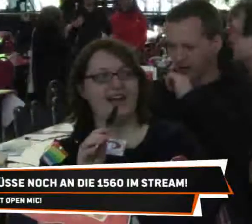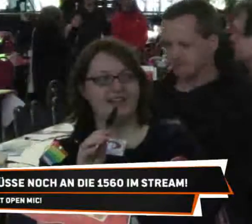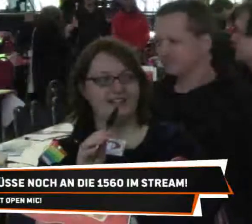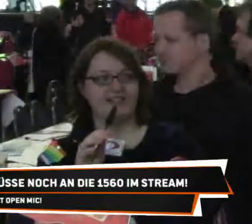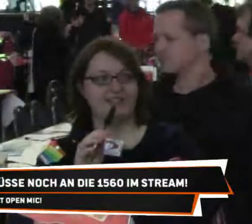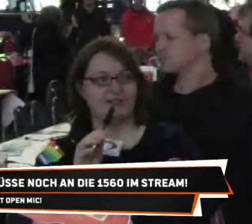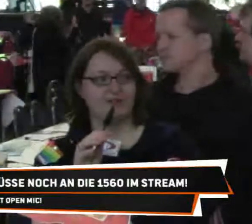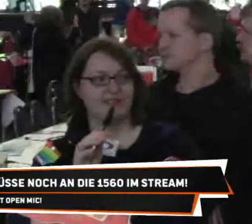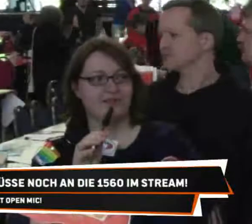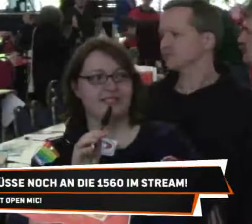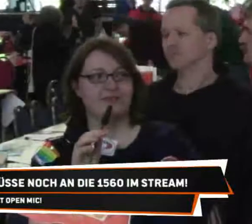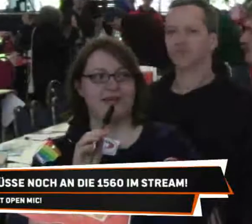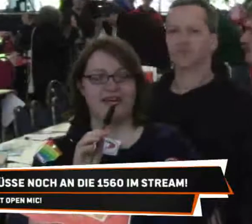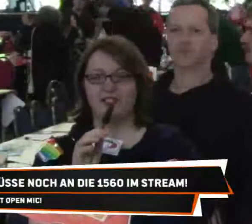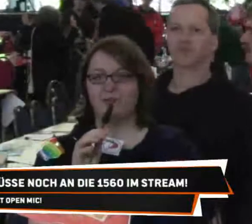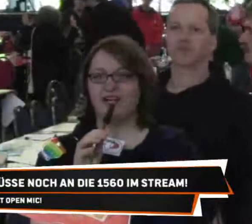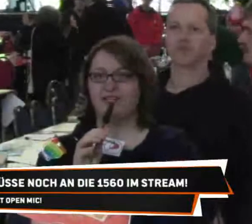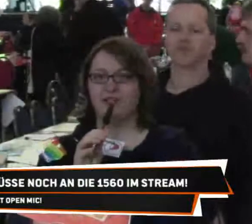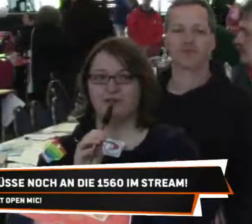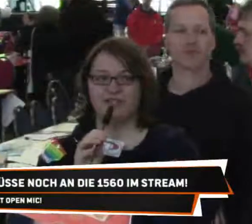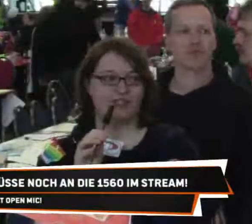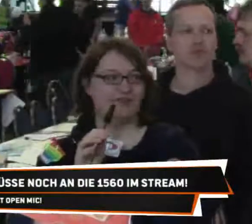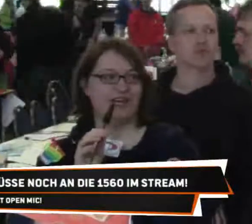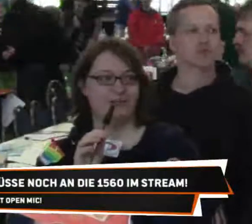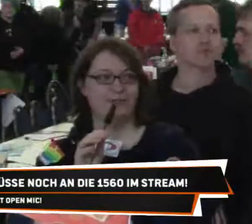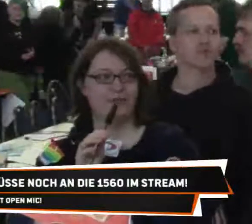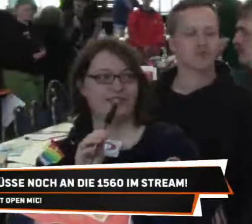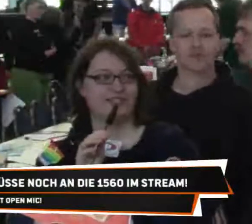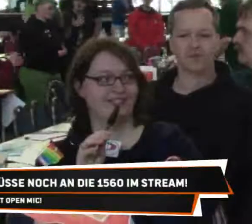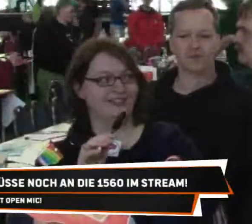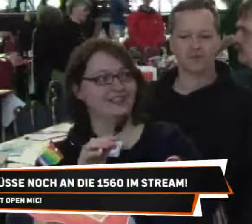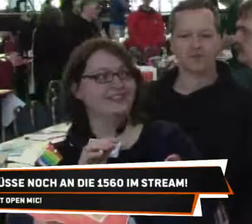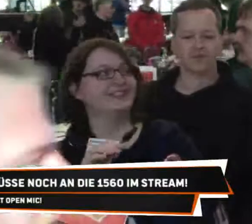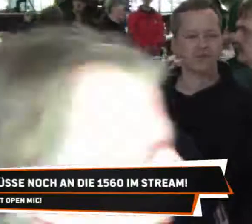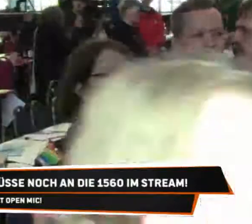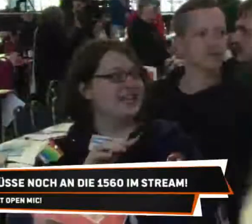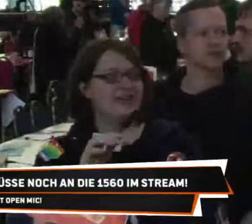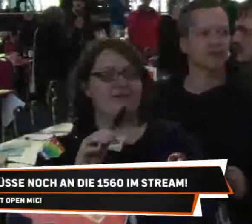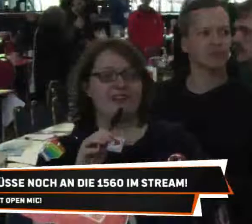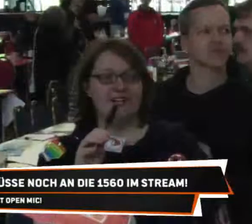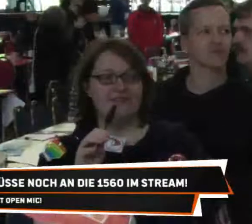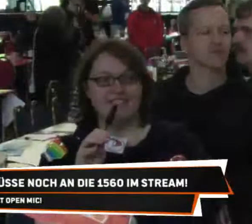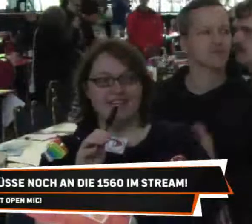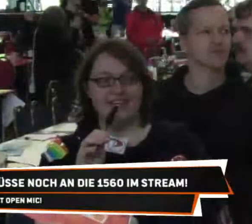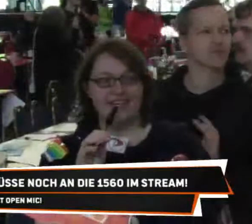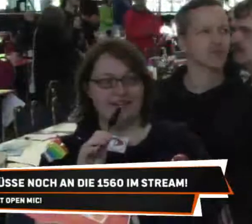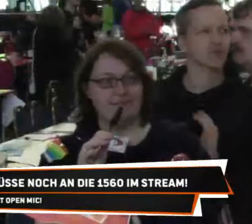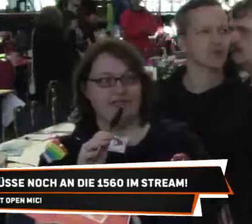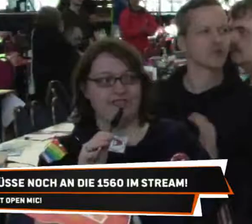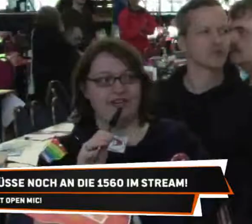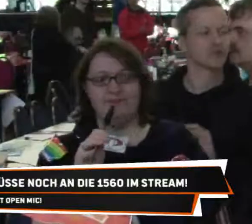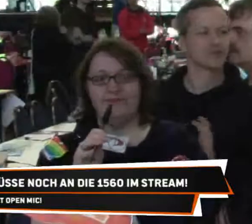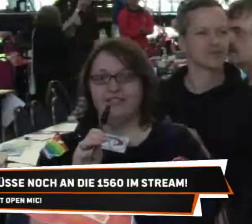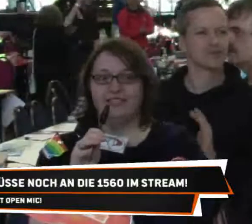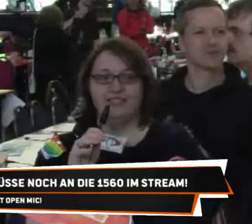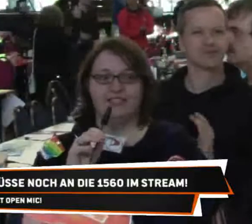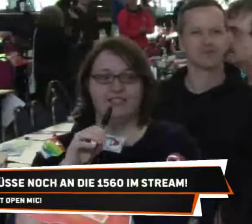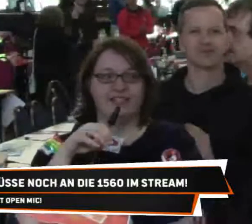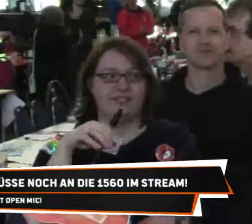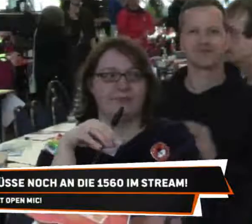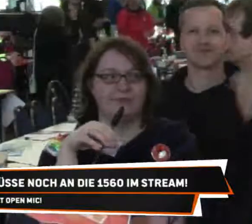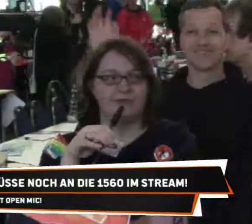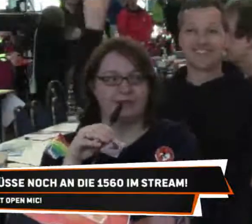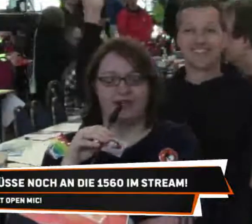alle Sitzungen Gebärdensprachen dolmet werden müssen weil wir dann eine Abgeordnete haben die